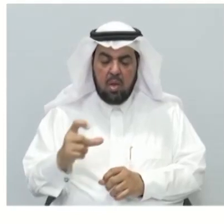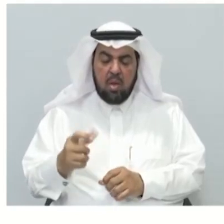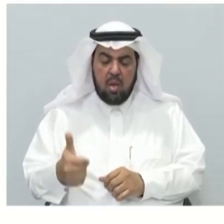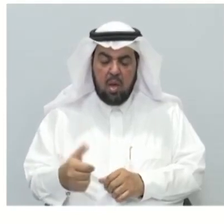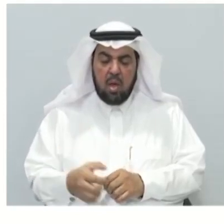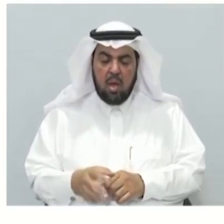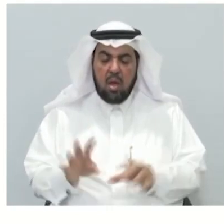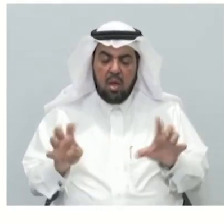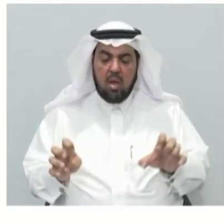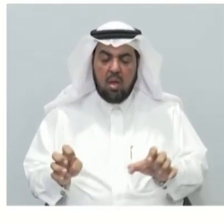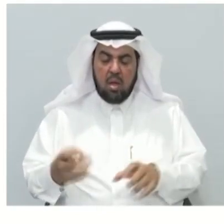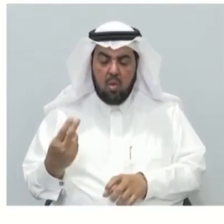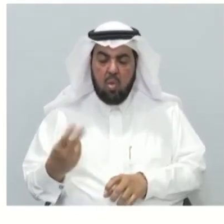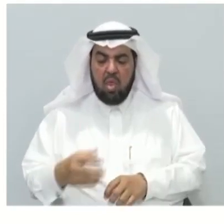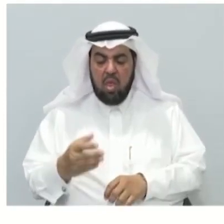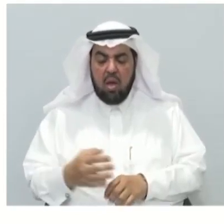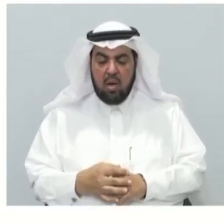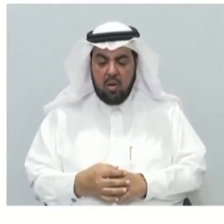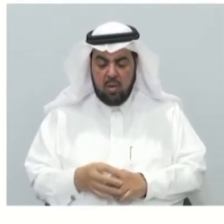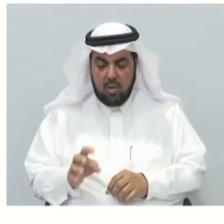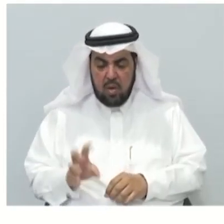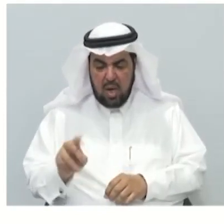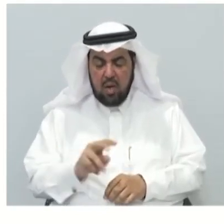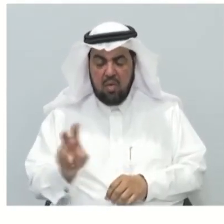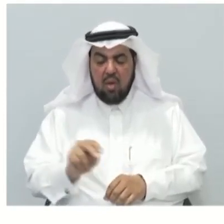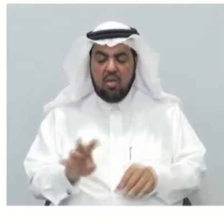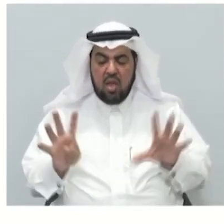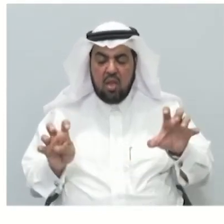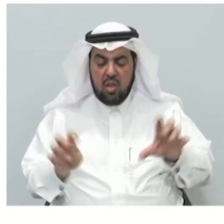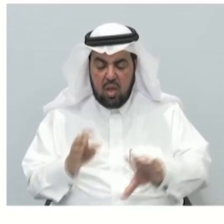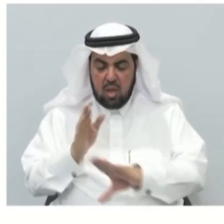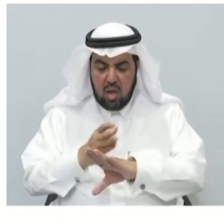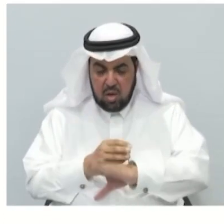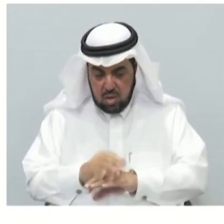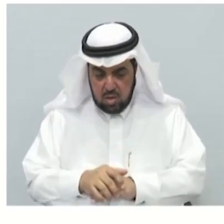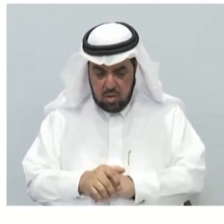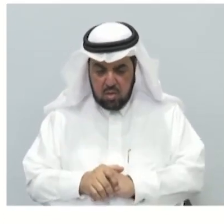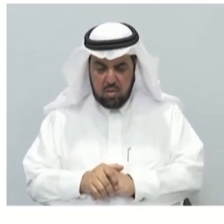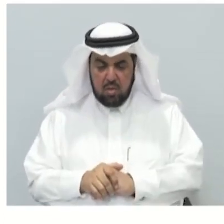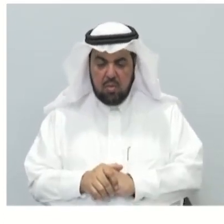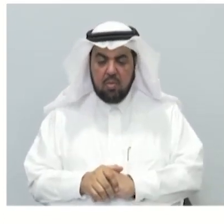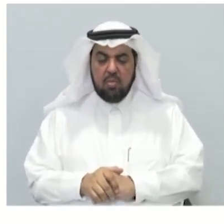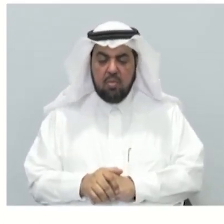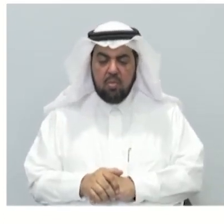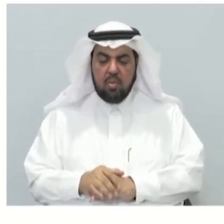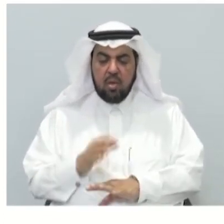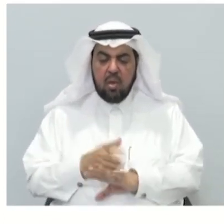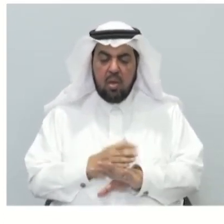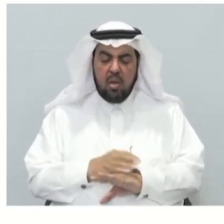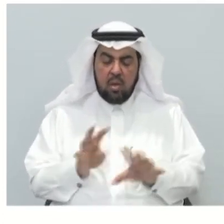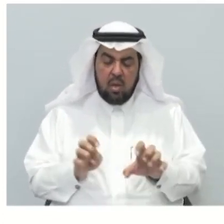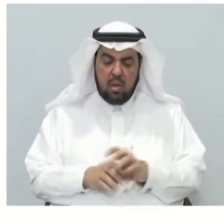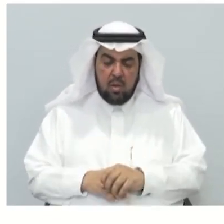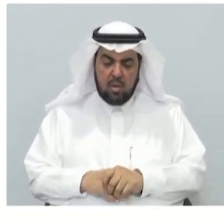90 والثانيه اللي هي اي دي اي راح يكون نفسها 90 ممتاز هذه الزاويه 90 وهذه الزاويه ايضا كم